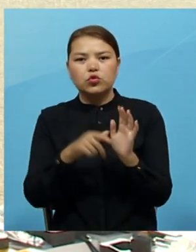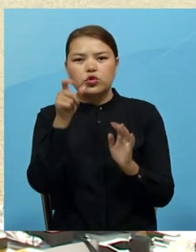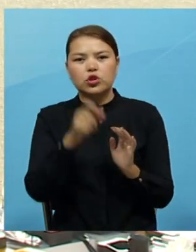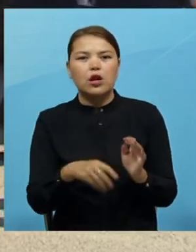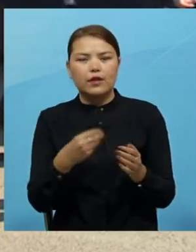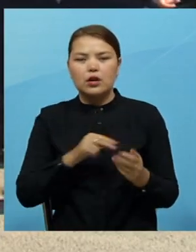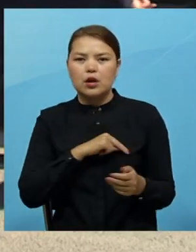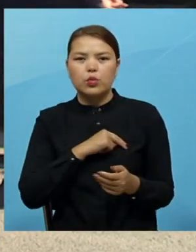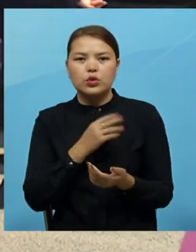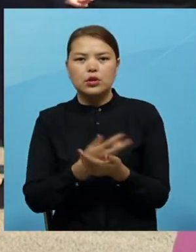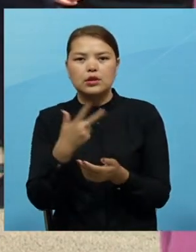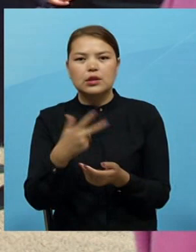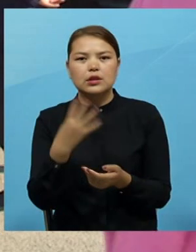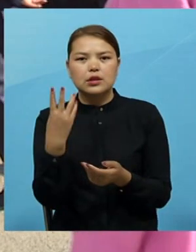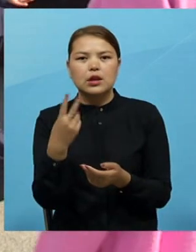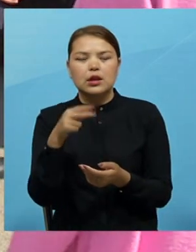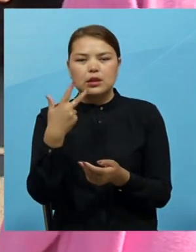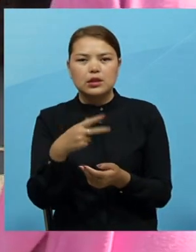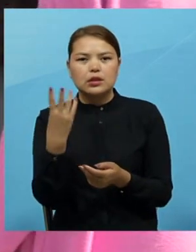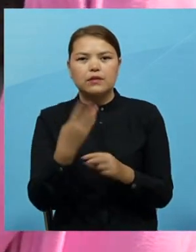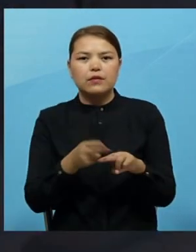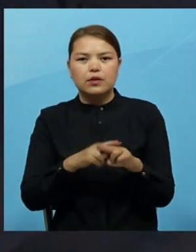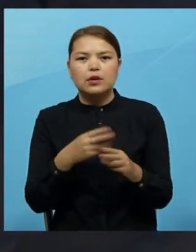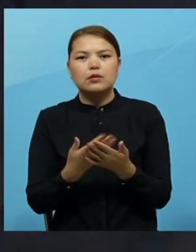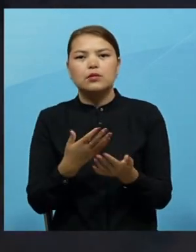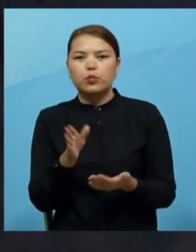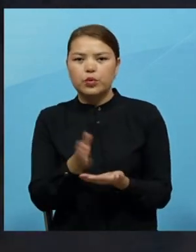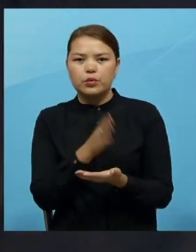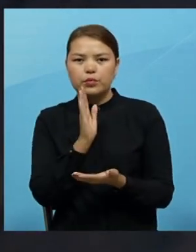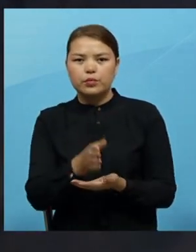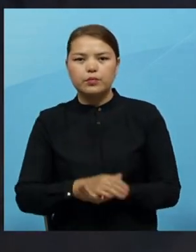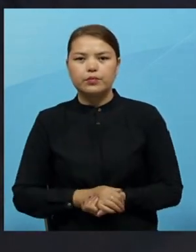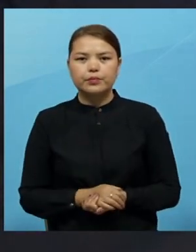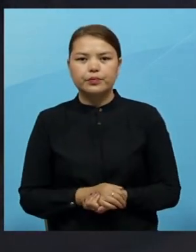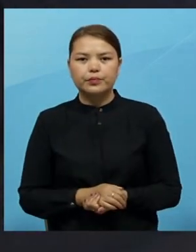800-ден астам маман бар. Жыл соңына дейін 32 жеке құрам тапшылығы жойылуға тиіс.